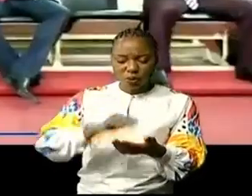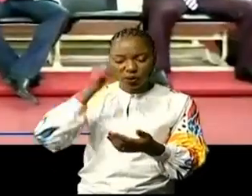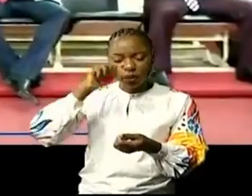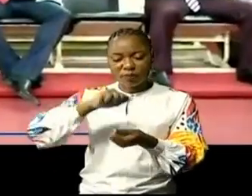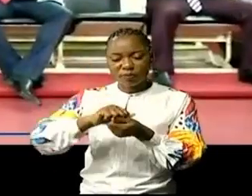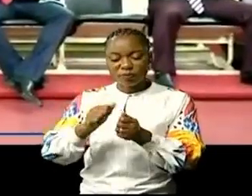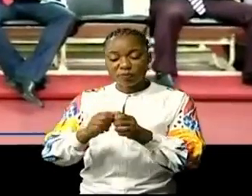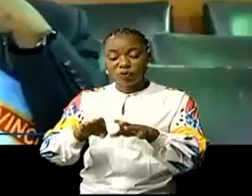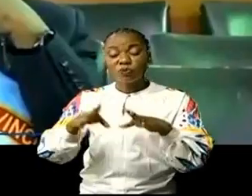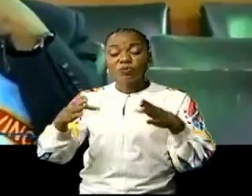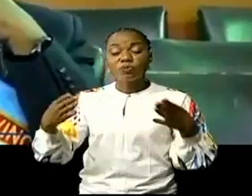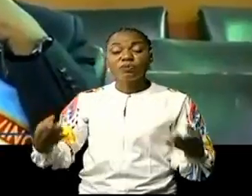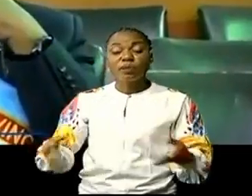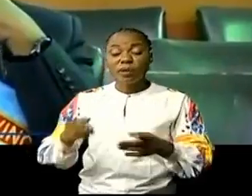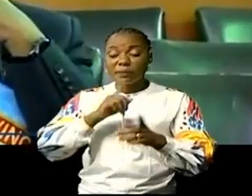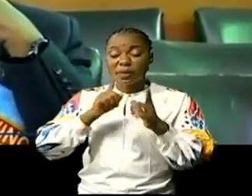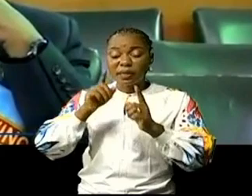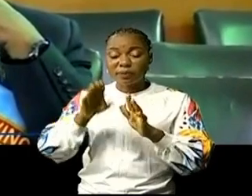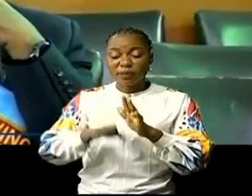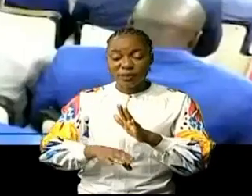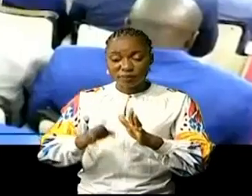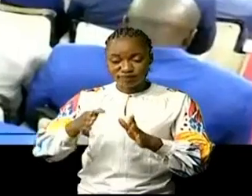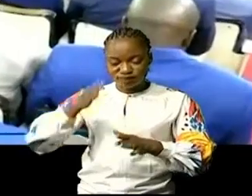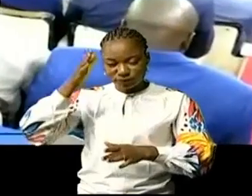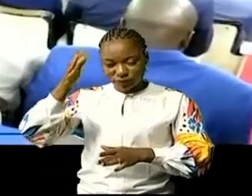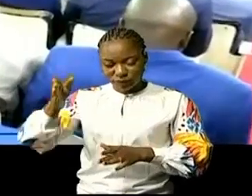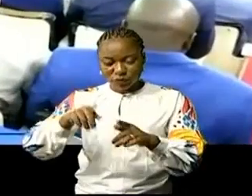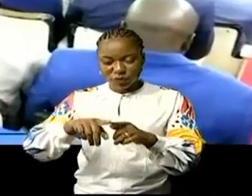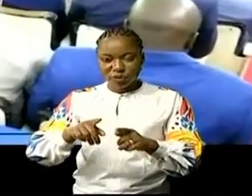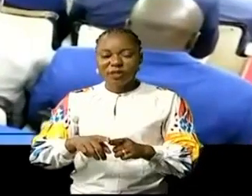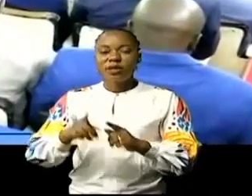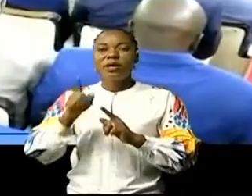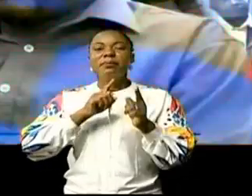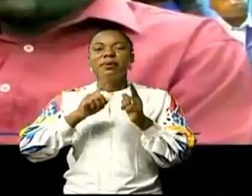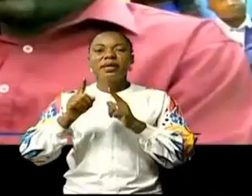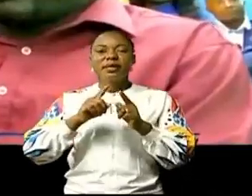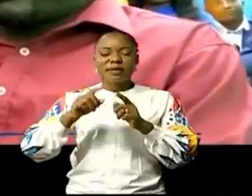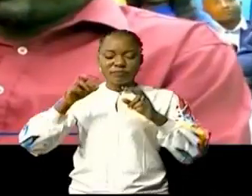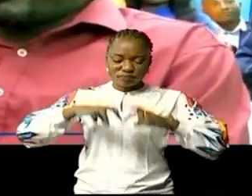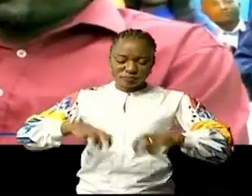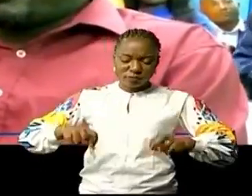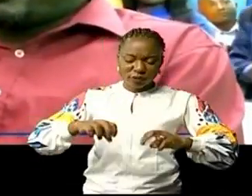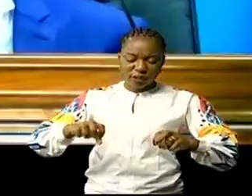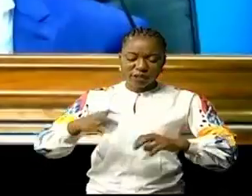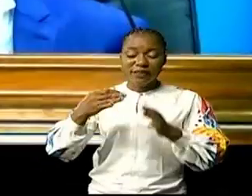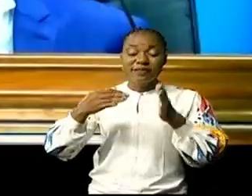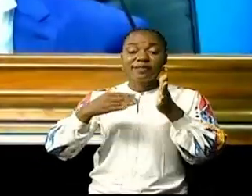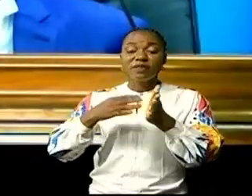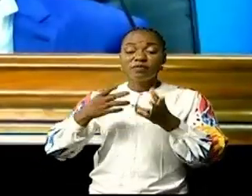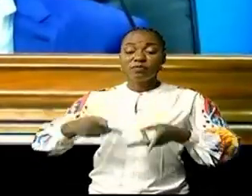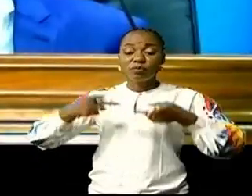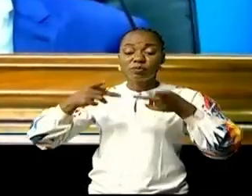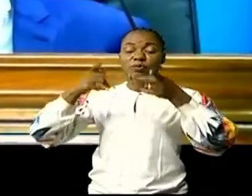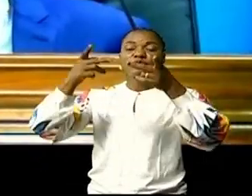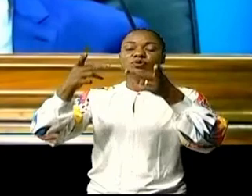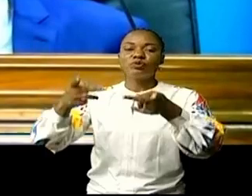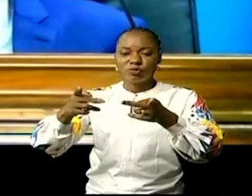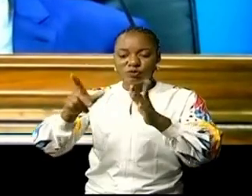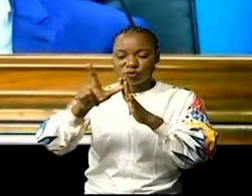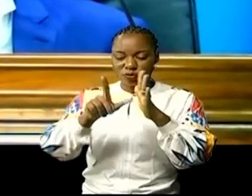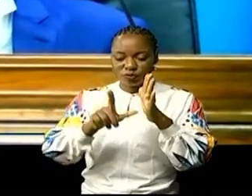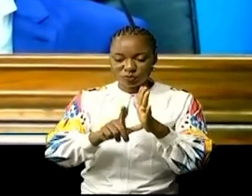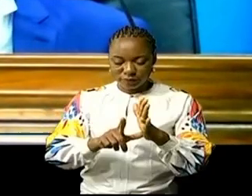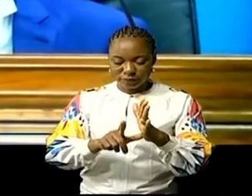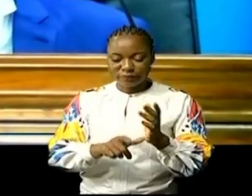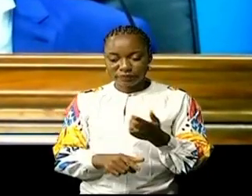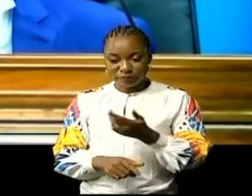qui s'ouvre par rapport à la précédente. Elle sera ardue à raison de l'analyse de 9 propositions dédiées. Nous mettrons à la disposition du